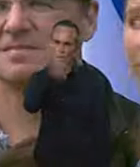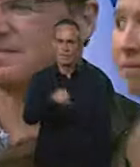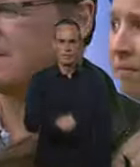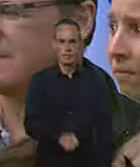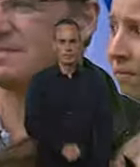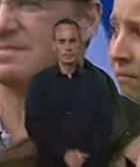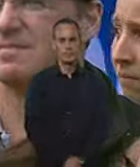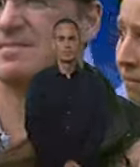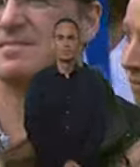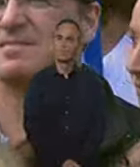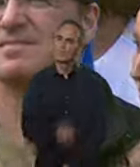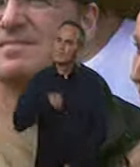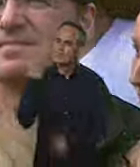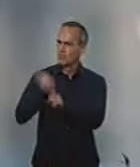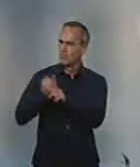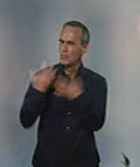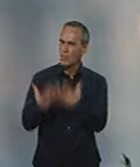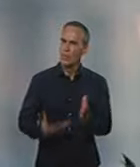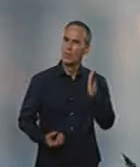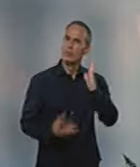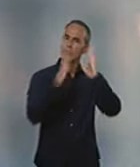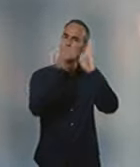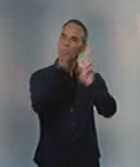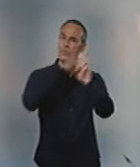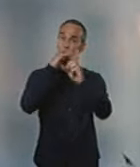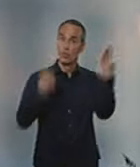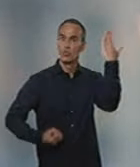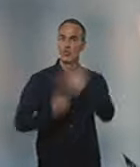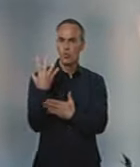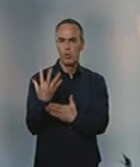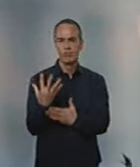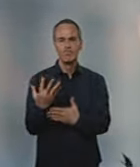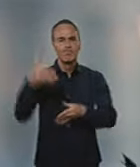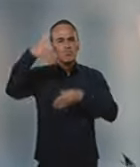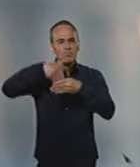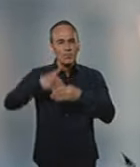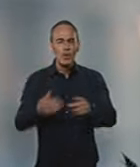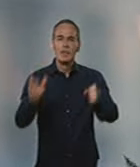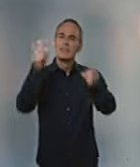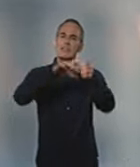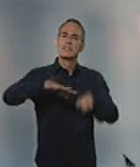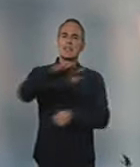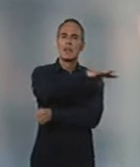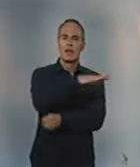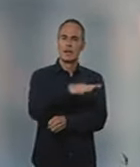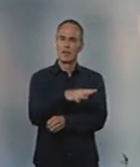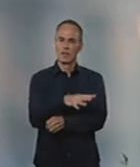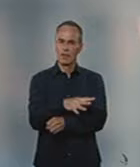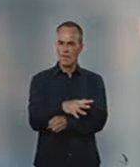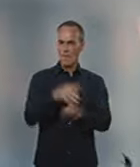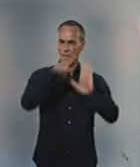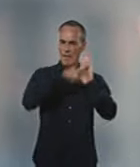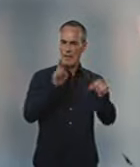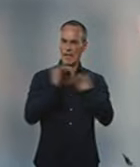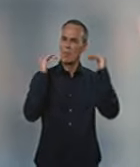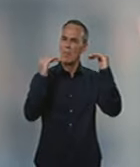moi-même je me bat pour un nouveau modèle social où les syndicats au lieu d'être une force de conservation